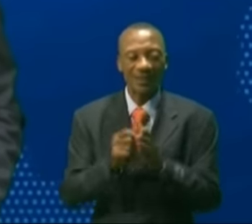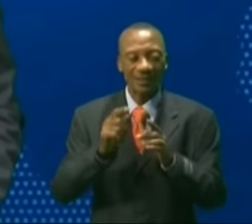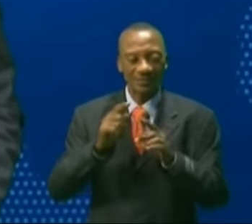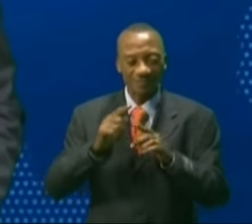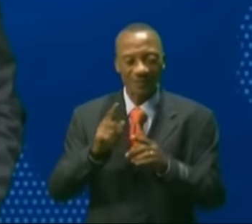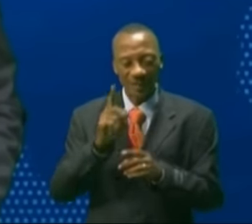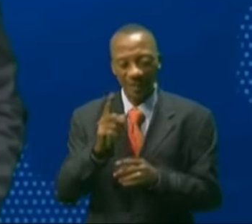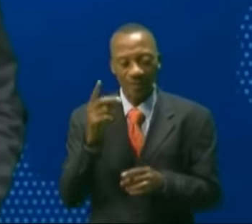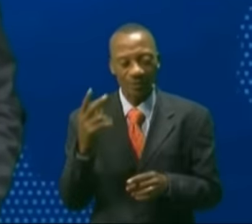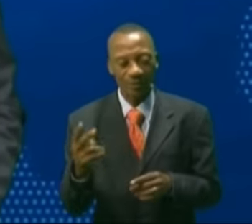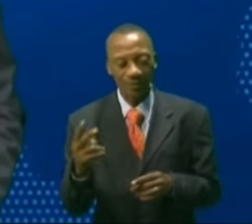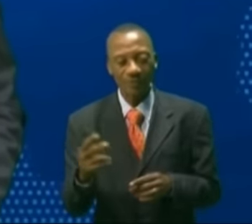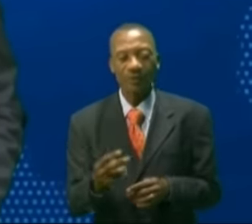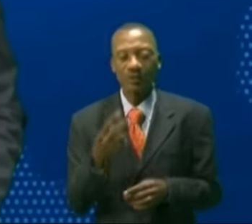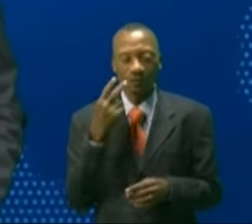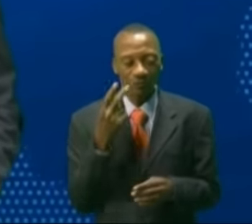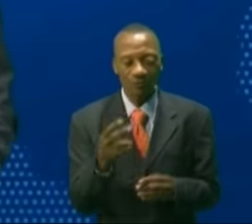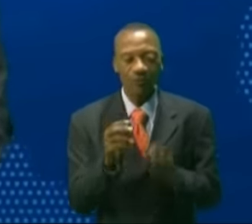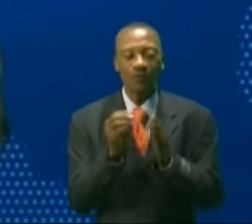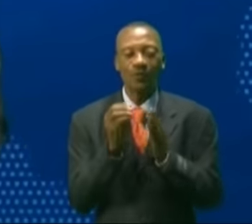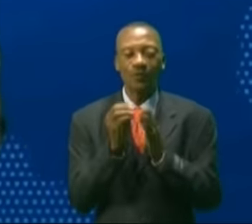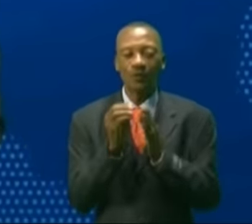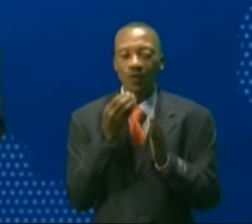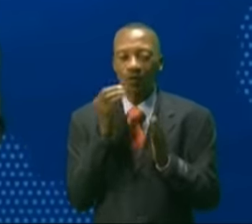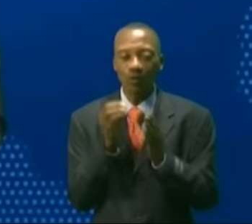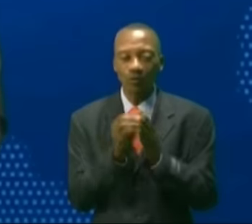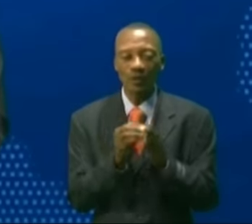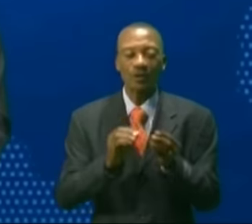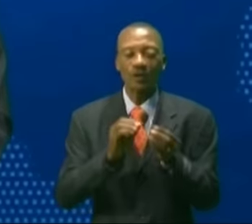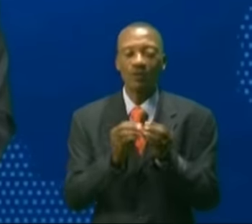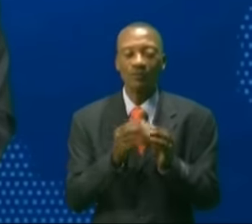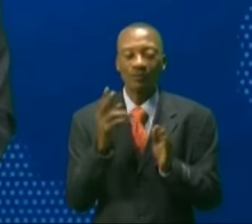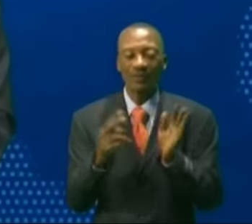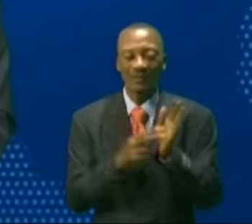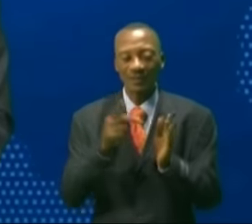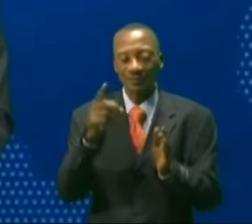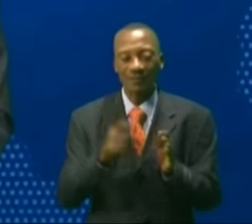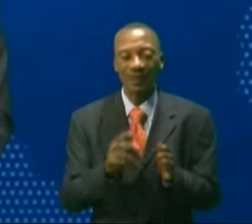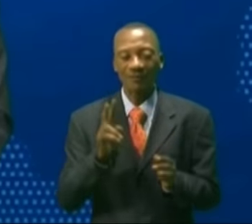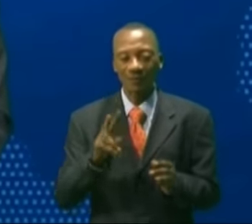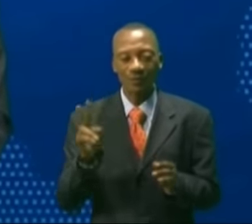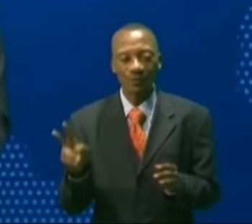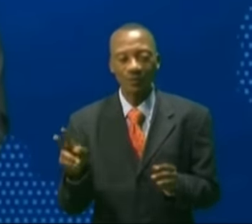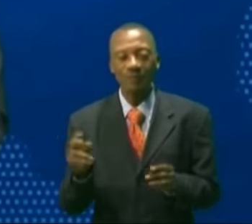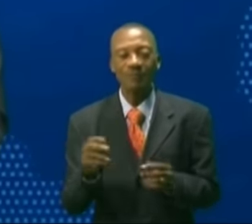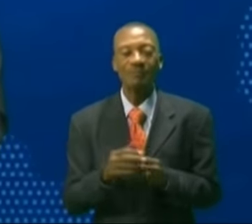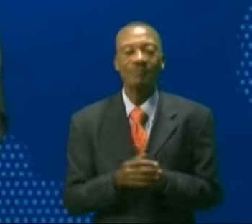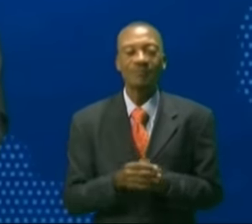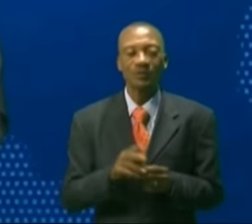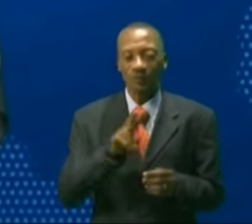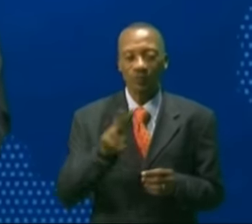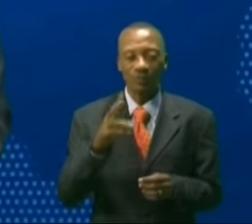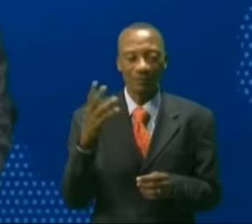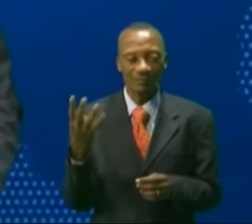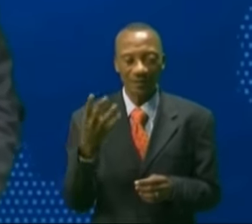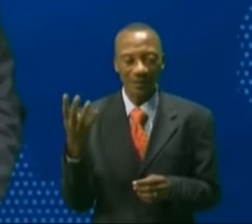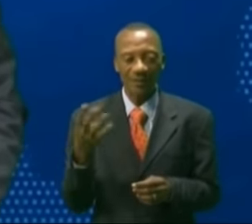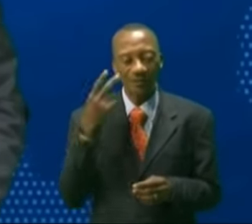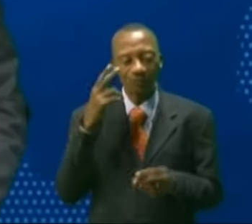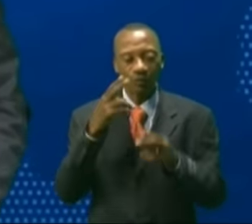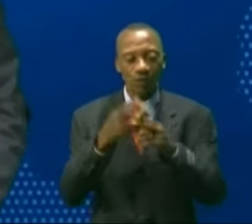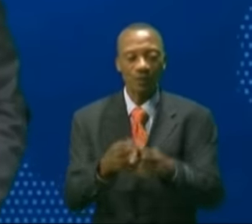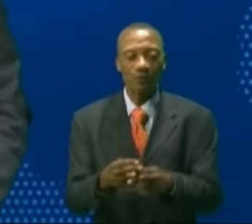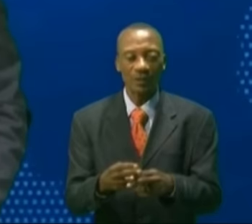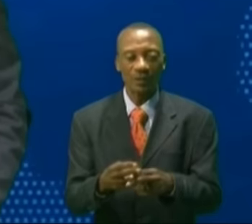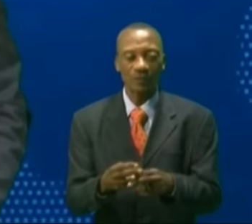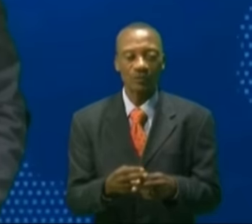1er.B14, vu l'ordonnance numéro 24/022 du 1er avril 2024 portant nomination